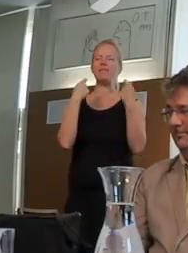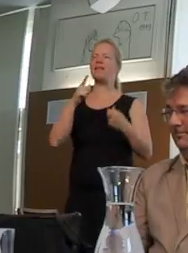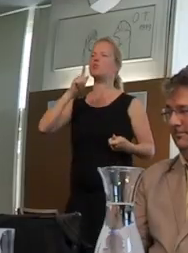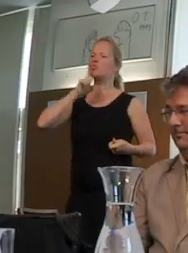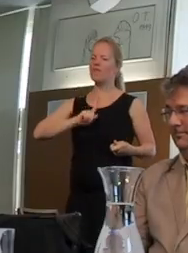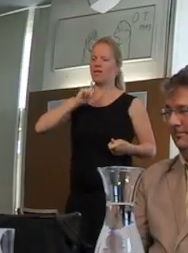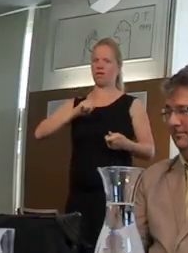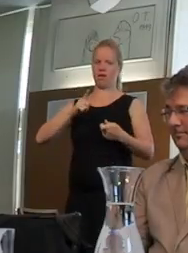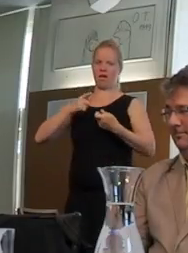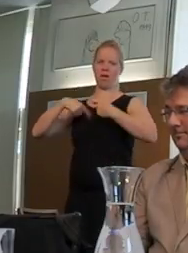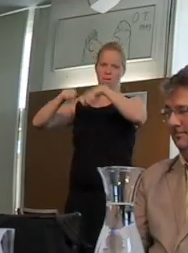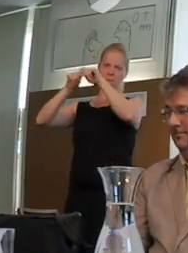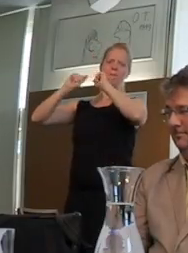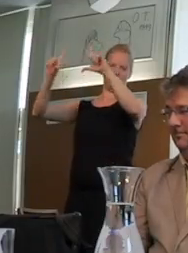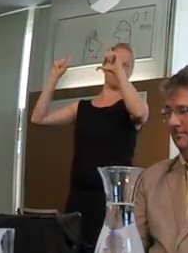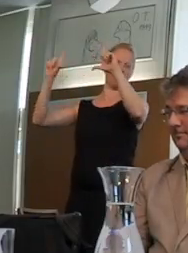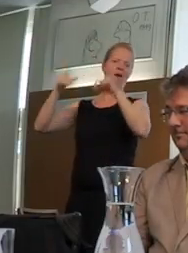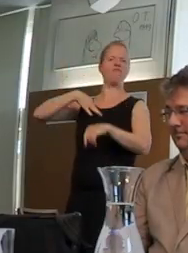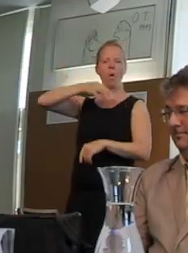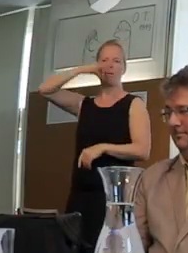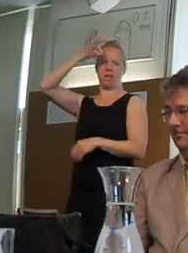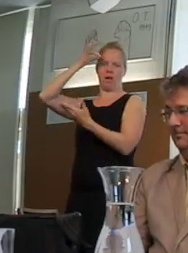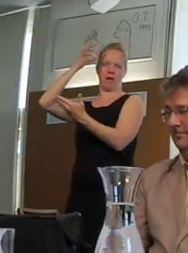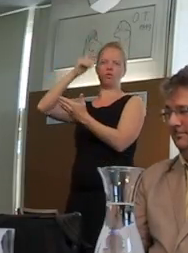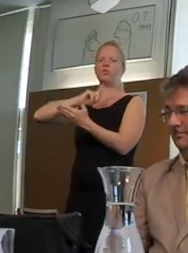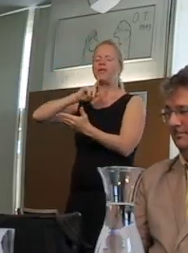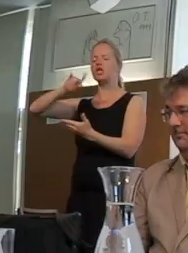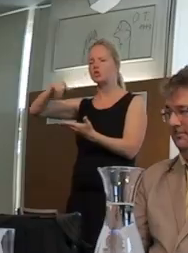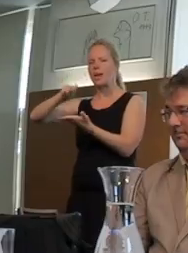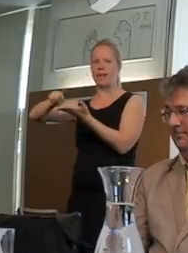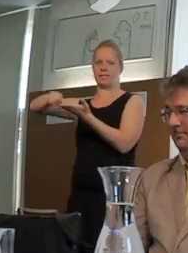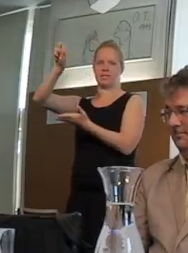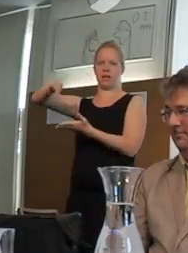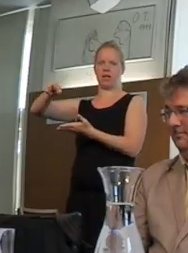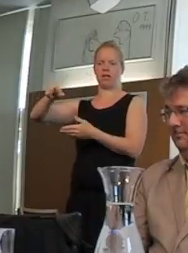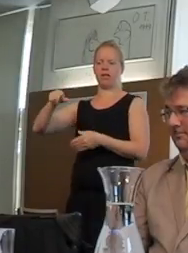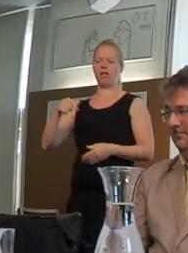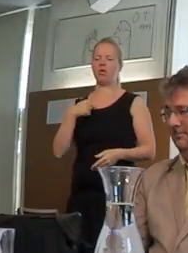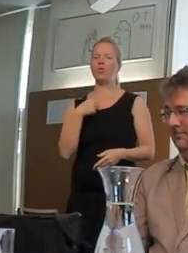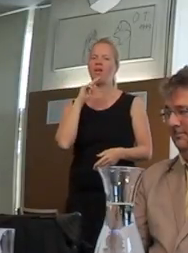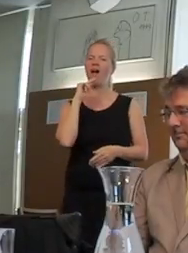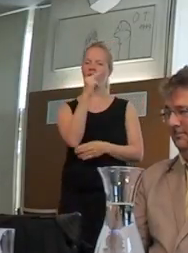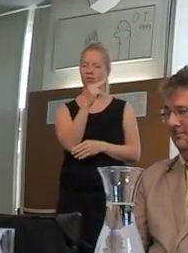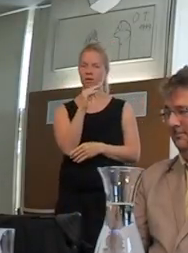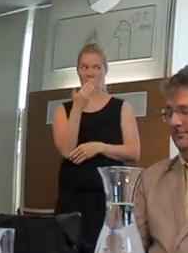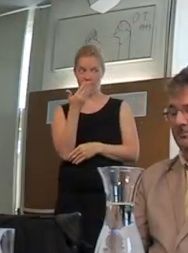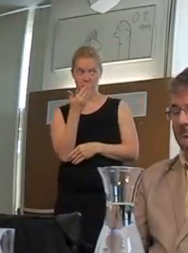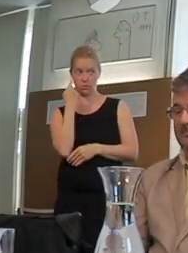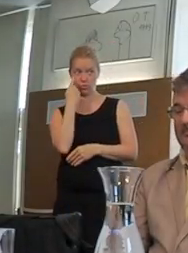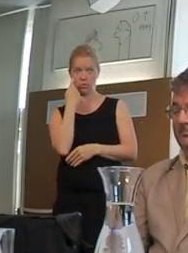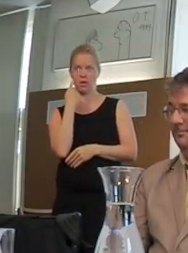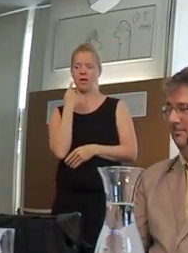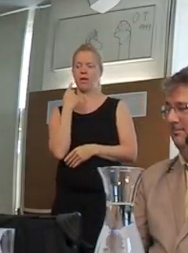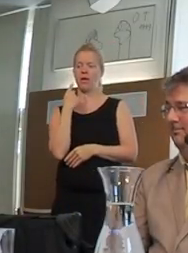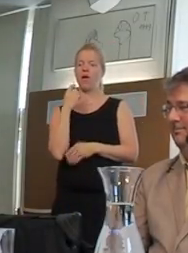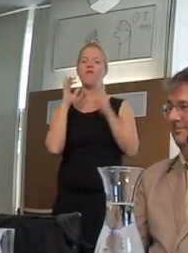es gibt zu wenig Vorbilder, zu wenig Journalisten. Meine Antwort ist immer das hier. Und für die Radiozuhörer, ich